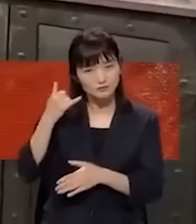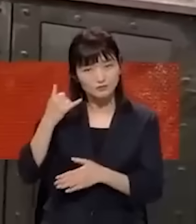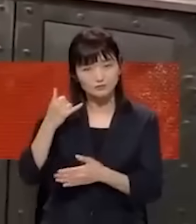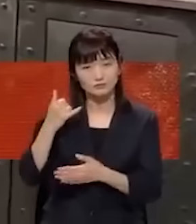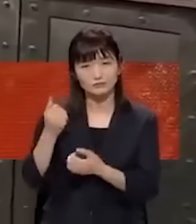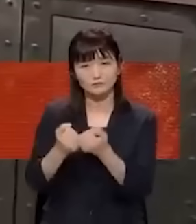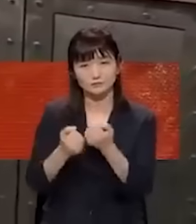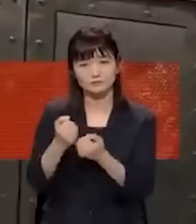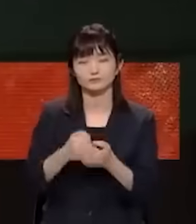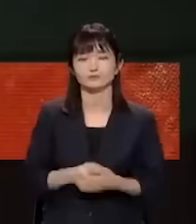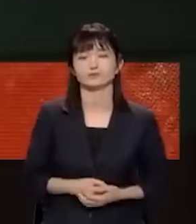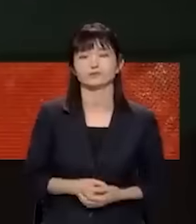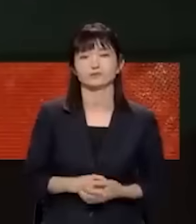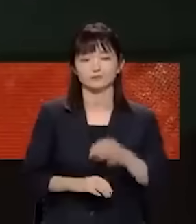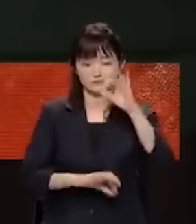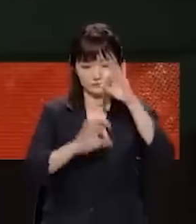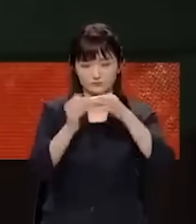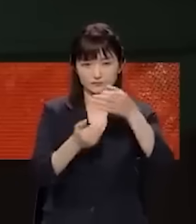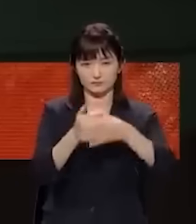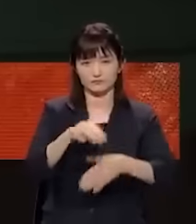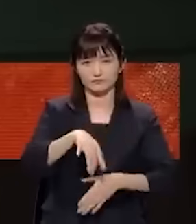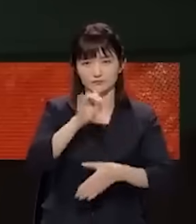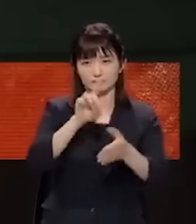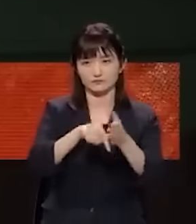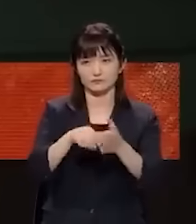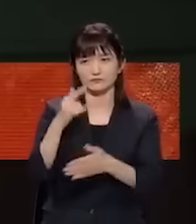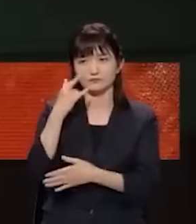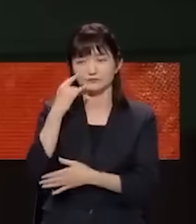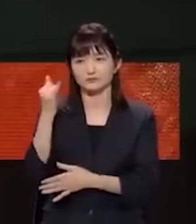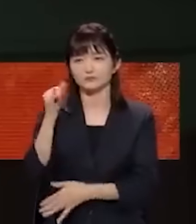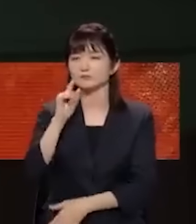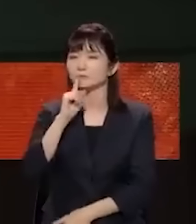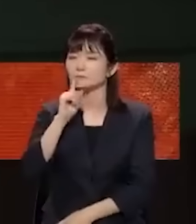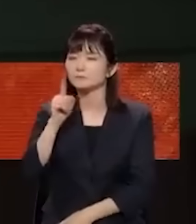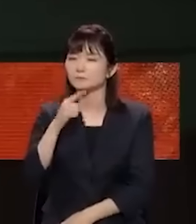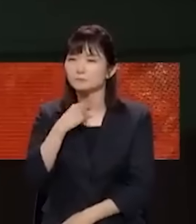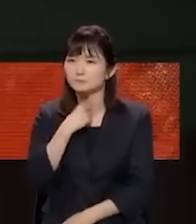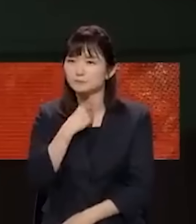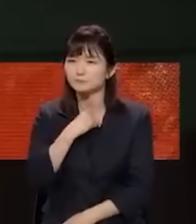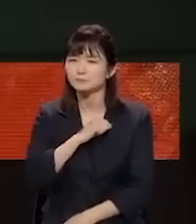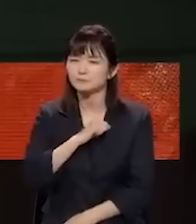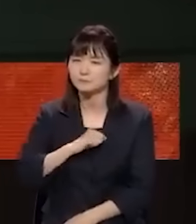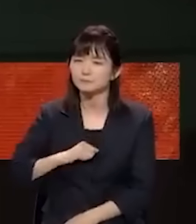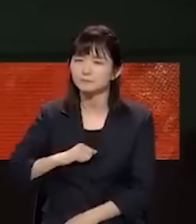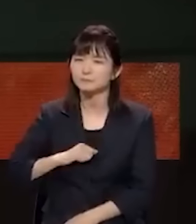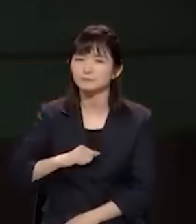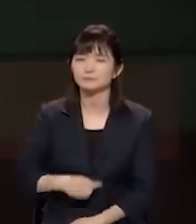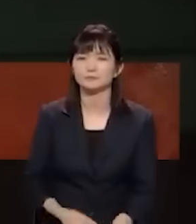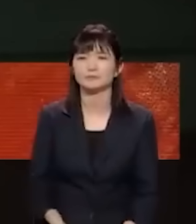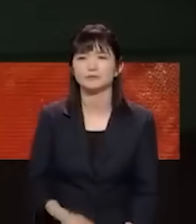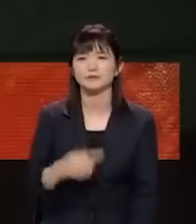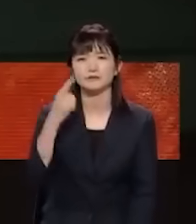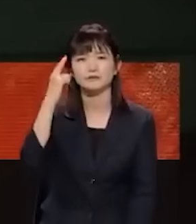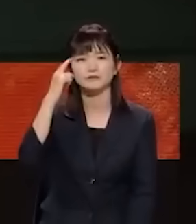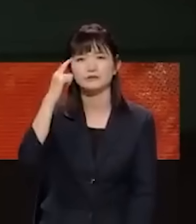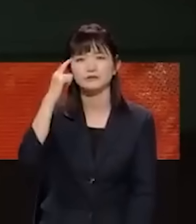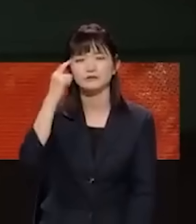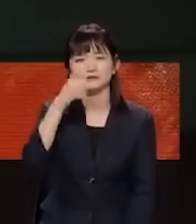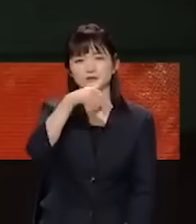그러니까 사건이 일어난 초기에는 사실이 학부모님들이 얘기를 하고 싶은게 있어도 조금 참아왔다 이렇게 전했습니다 왜냐하면